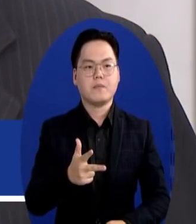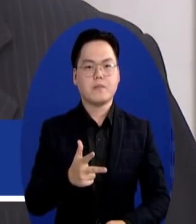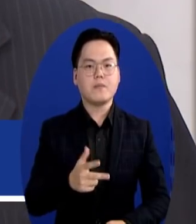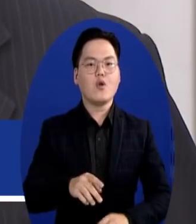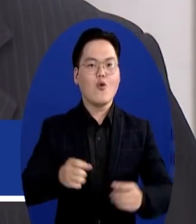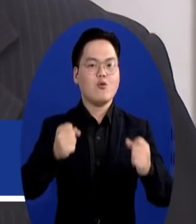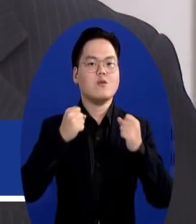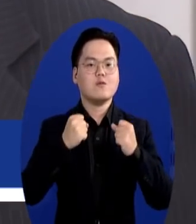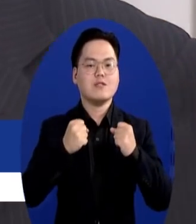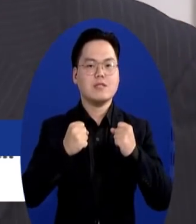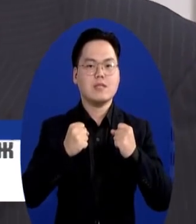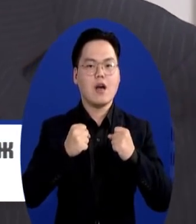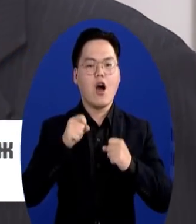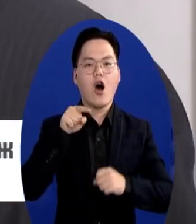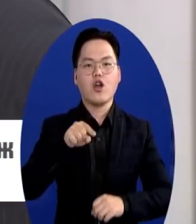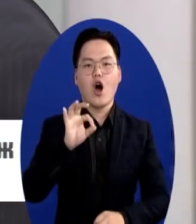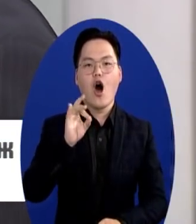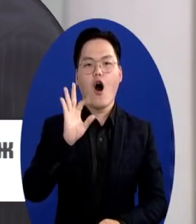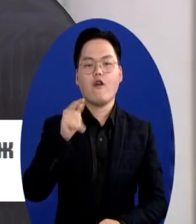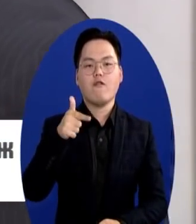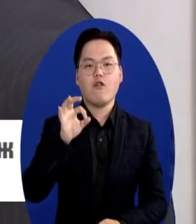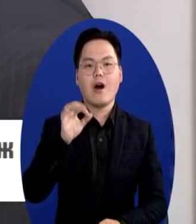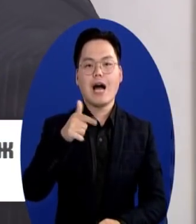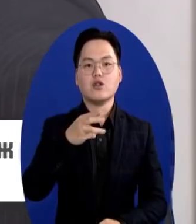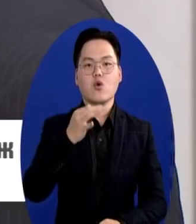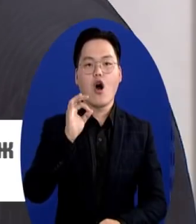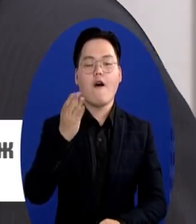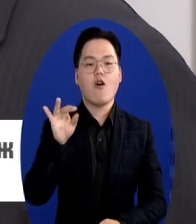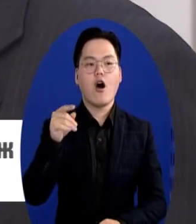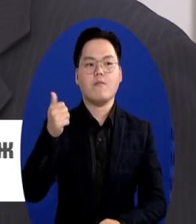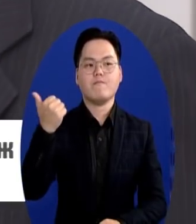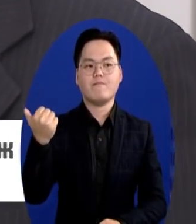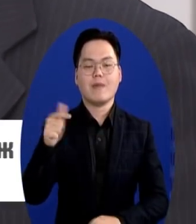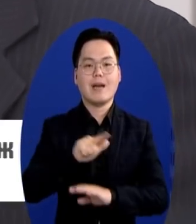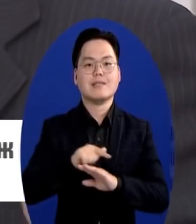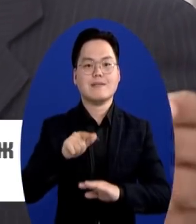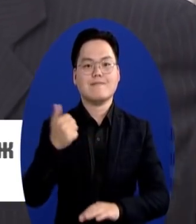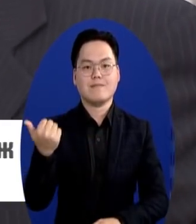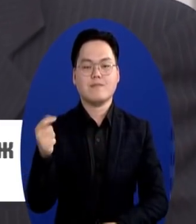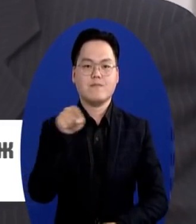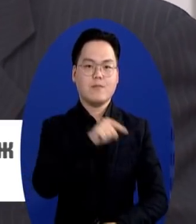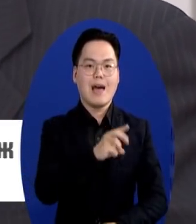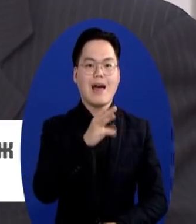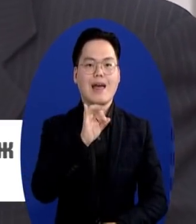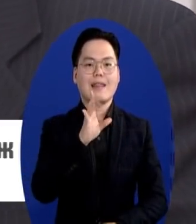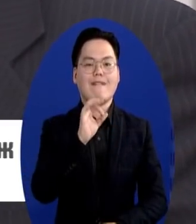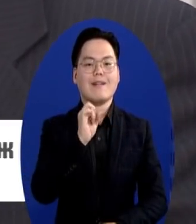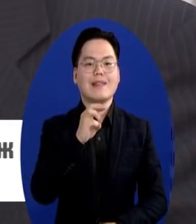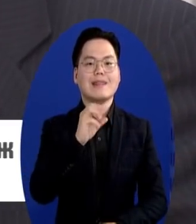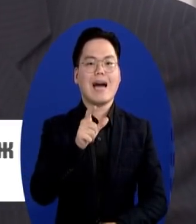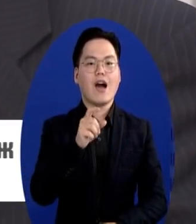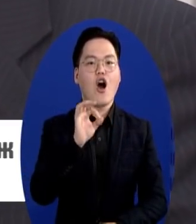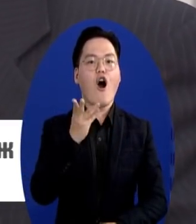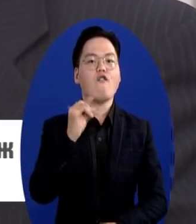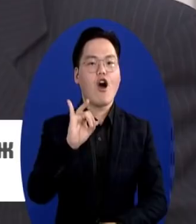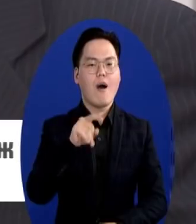хэмжээний хүчтэйгээр одоогийн орог гашууны овооноос тэнд одоо зург нь байдаг. Орог гашууны овооноос таргун дахын овоо гүртэх энэ өргөн уудам